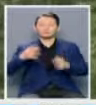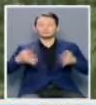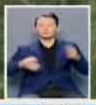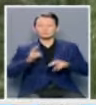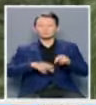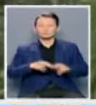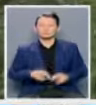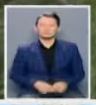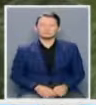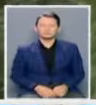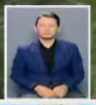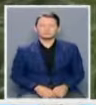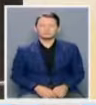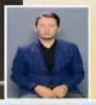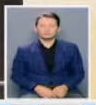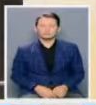домов.